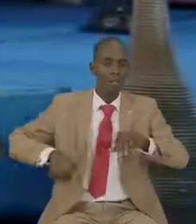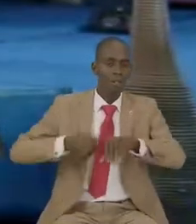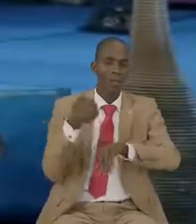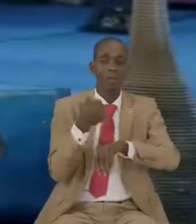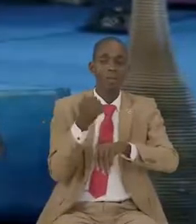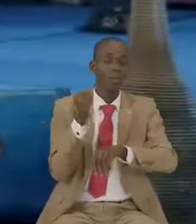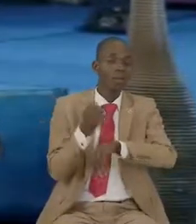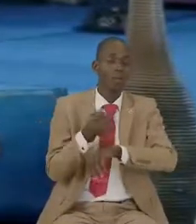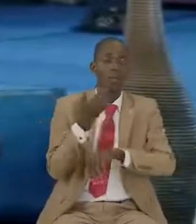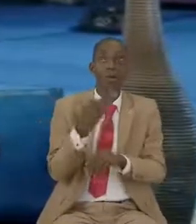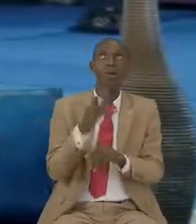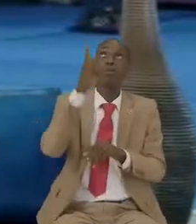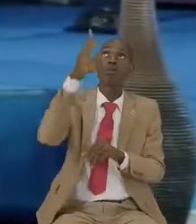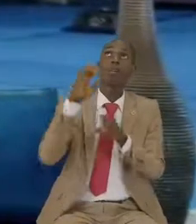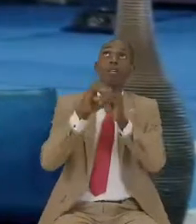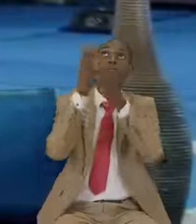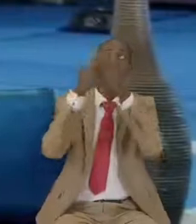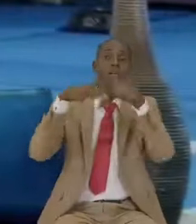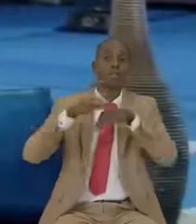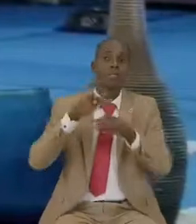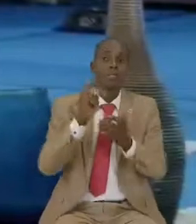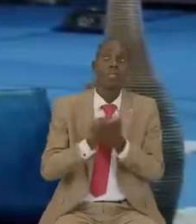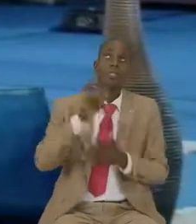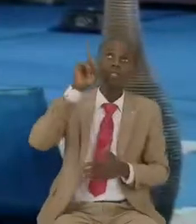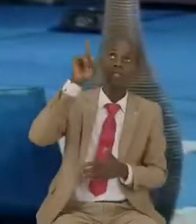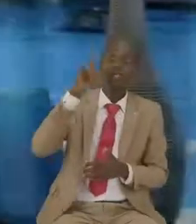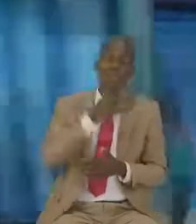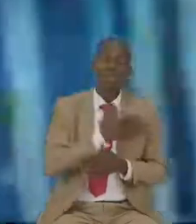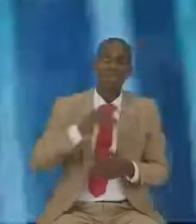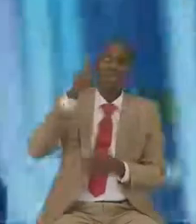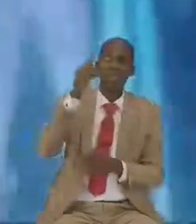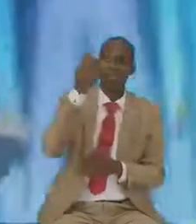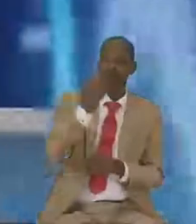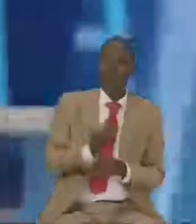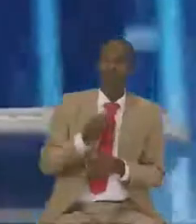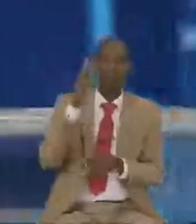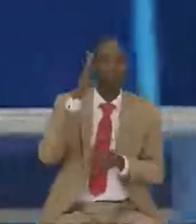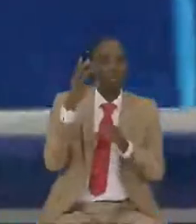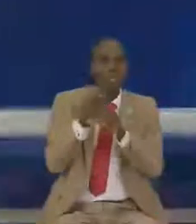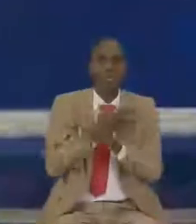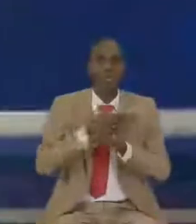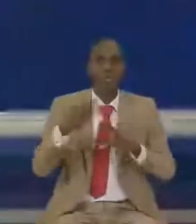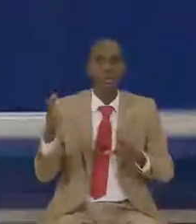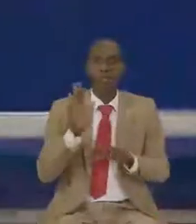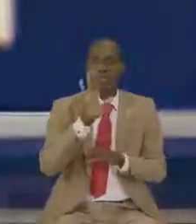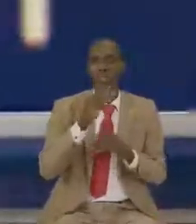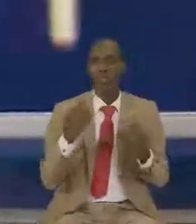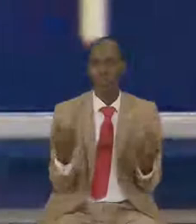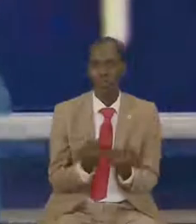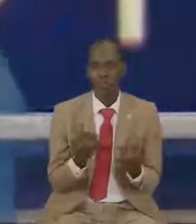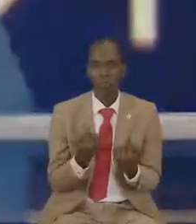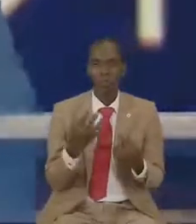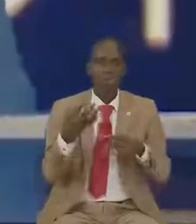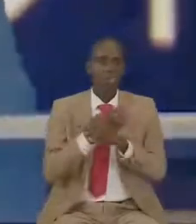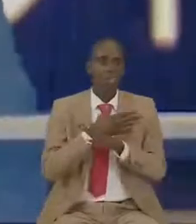l'approbation de Dieu depuis le ciel que lui seul va ôter vos péchés. C'est lui qui